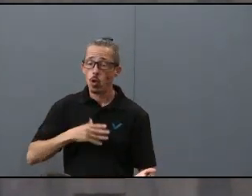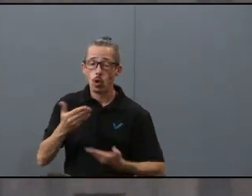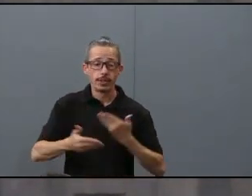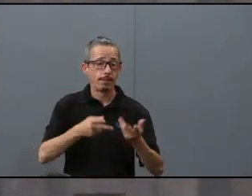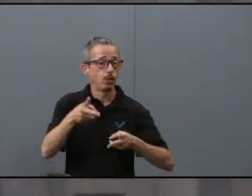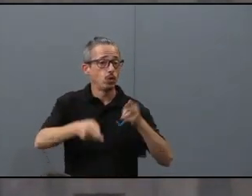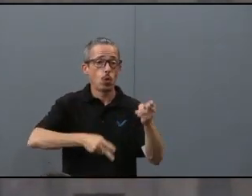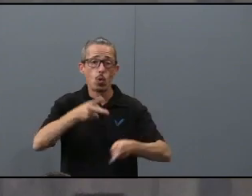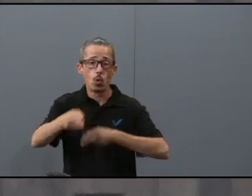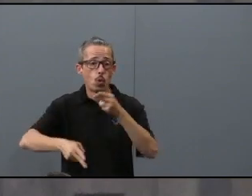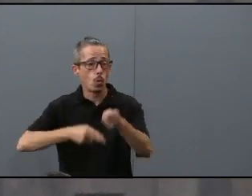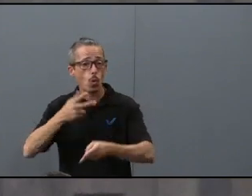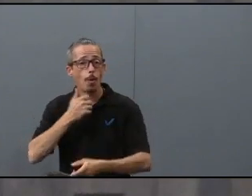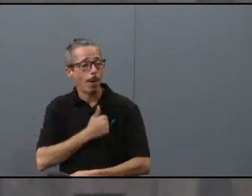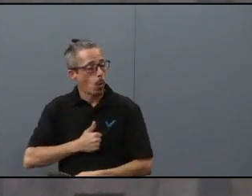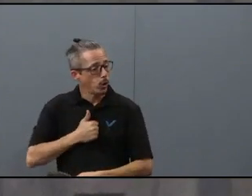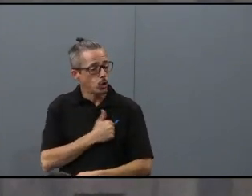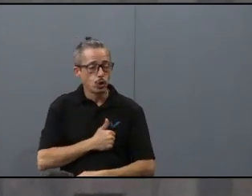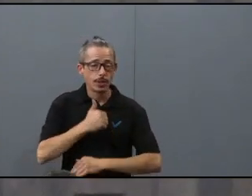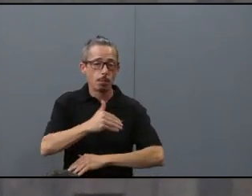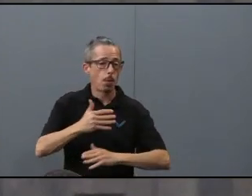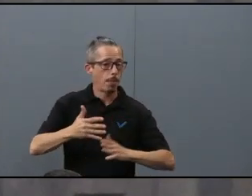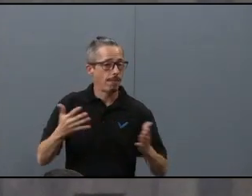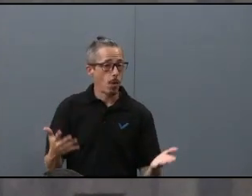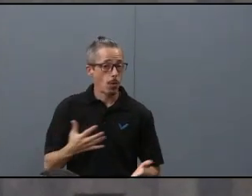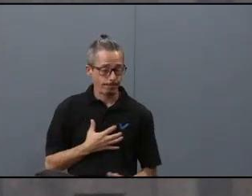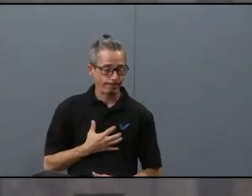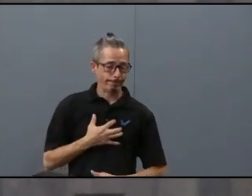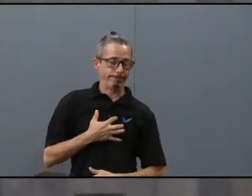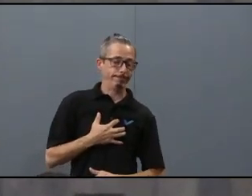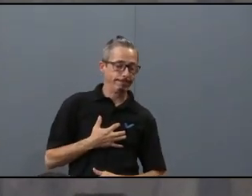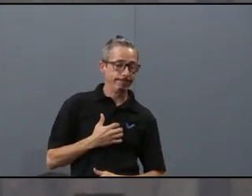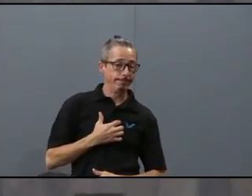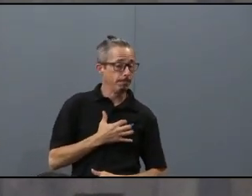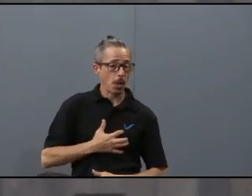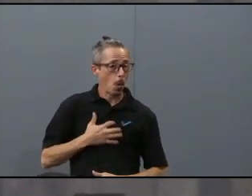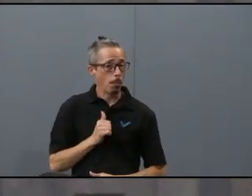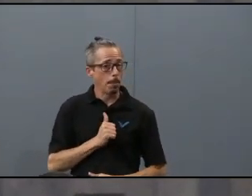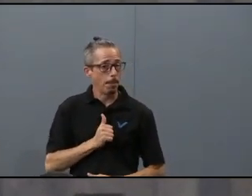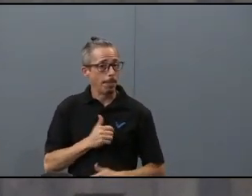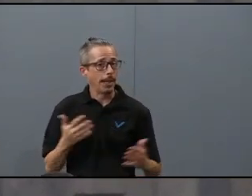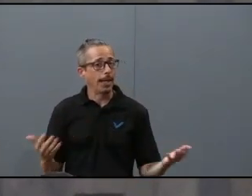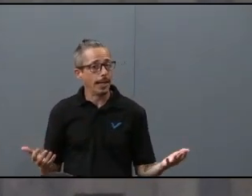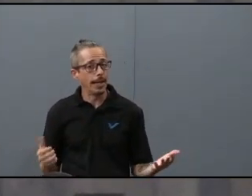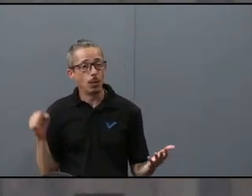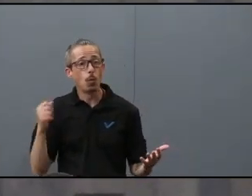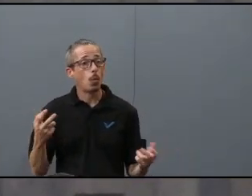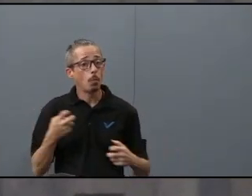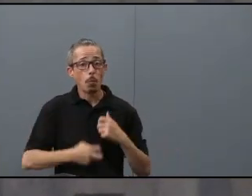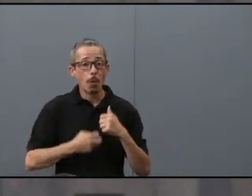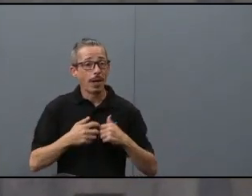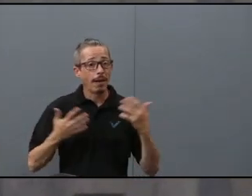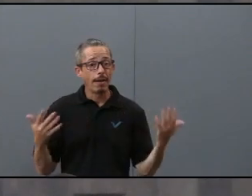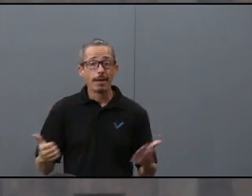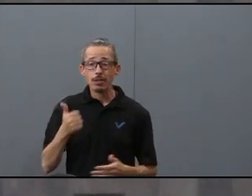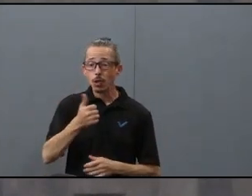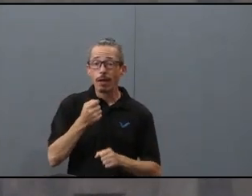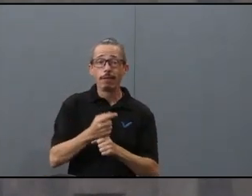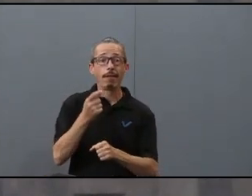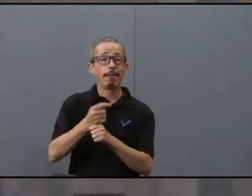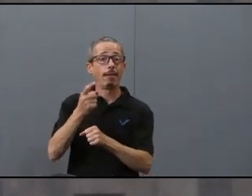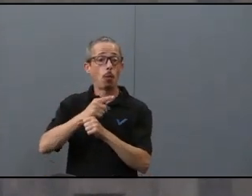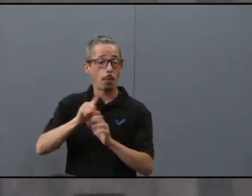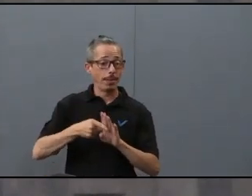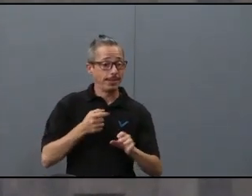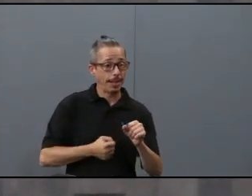services malheureusement on aura pas le choix pu ça me lève le cœur je suis le premier qui vous le dit le problème malheureusement c'est qu'on a à chaque année on commence